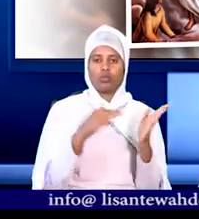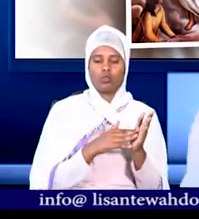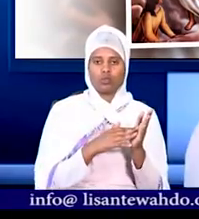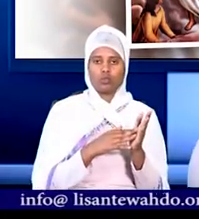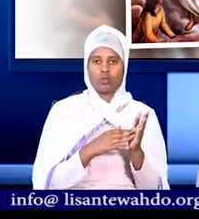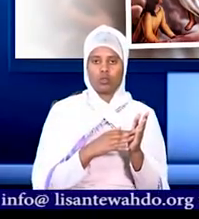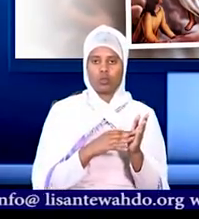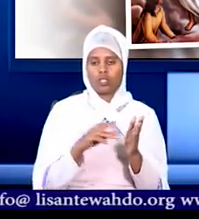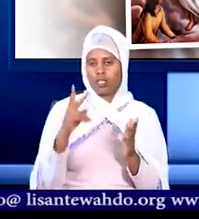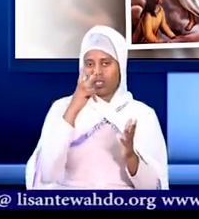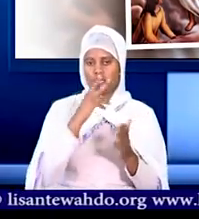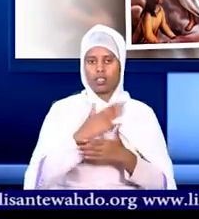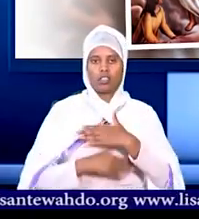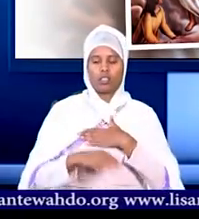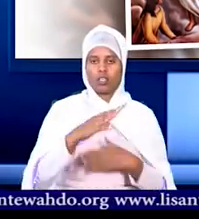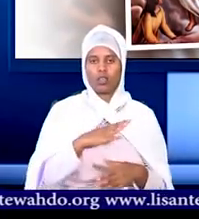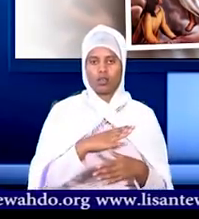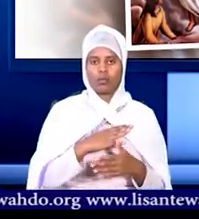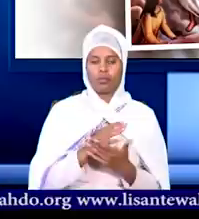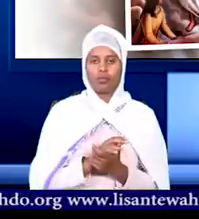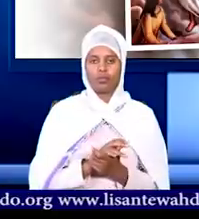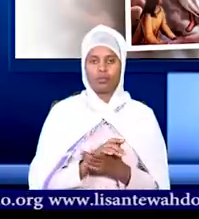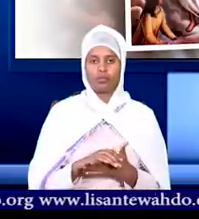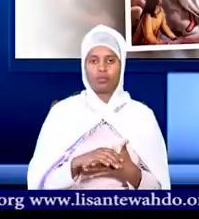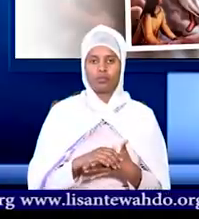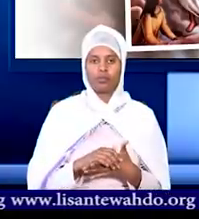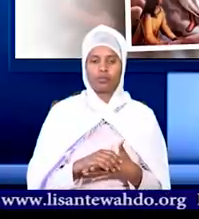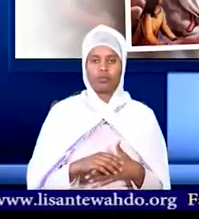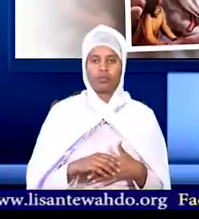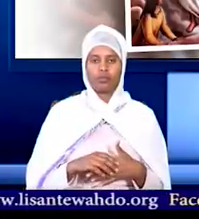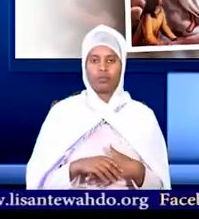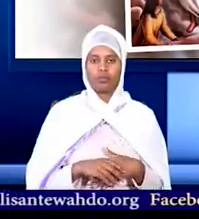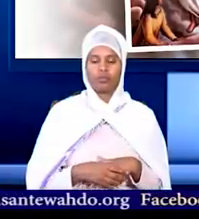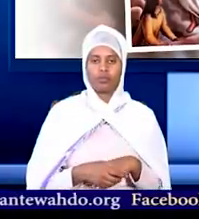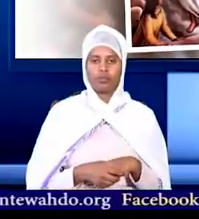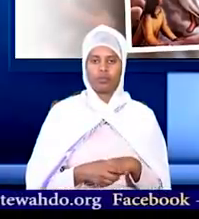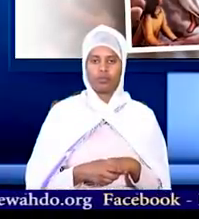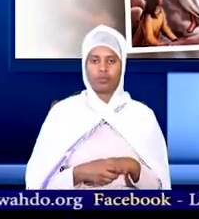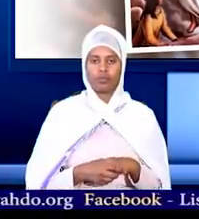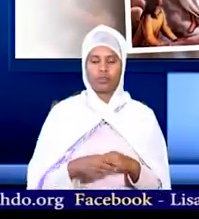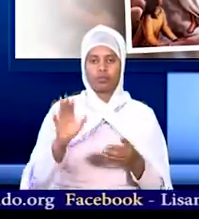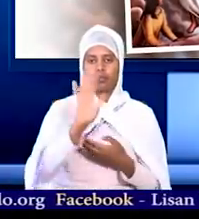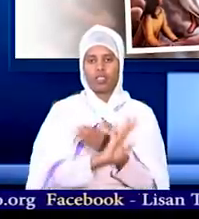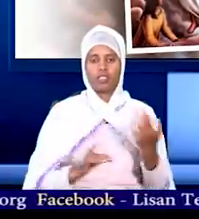أملا كنا تغلط كلا وين ما نحن رأي آخر إننا خلا إنه